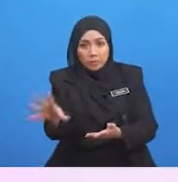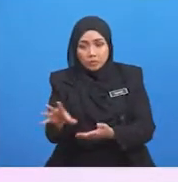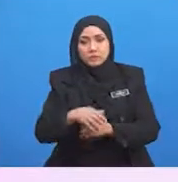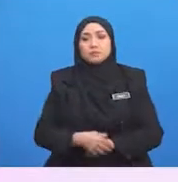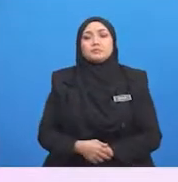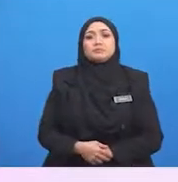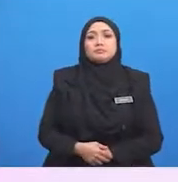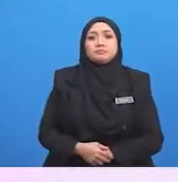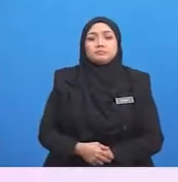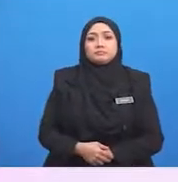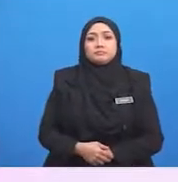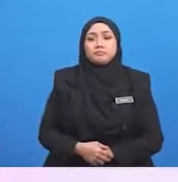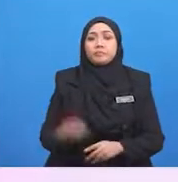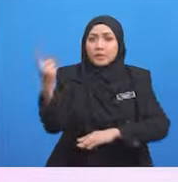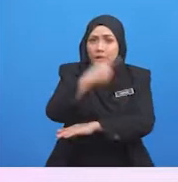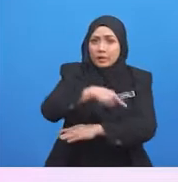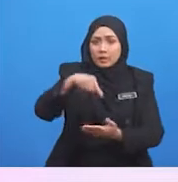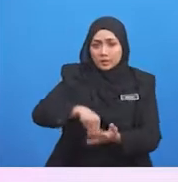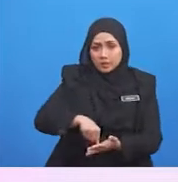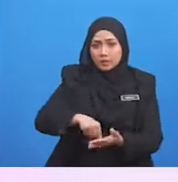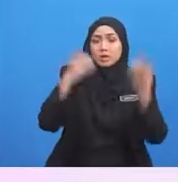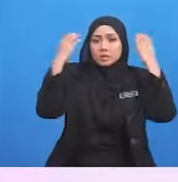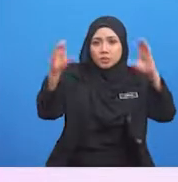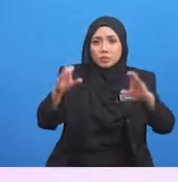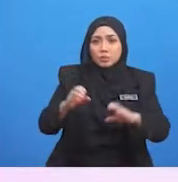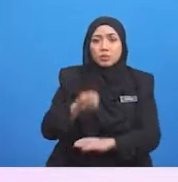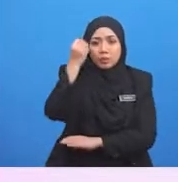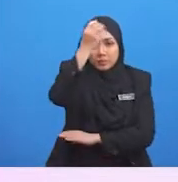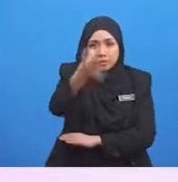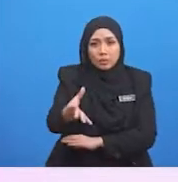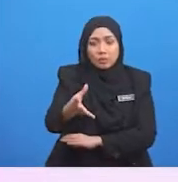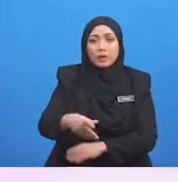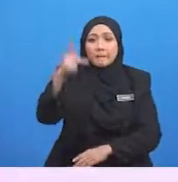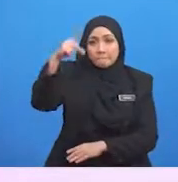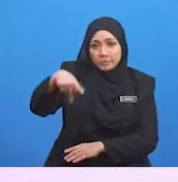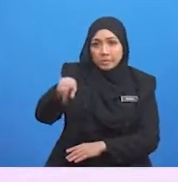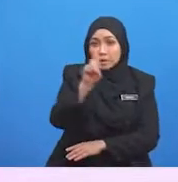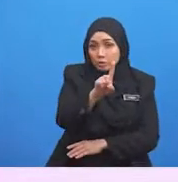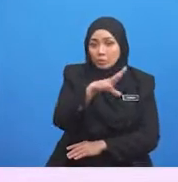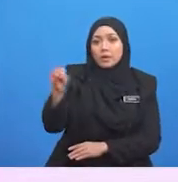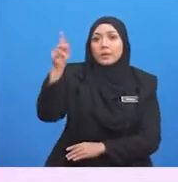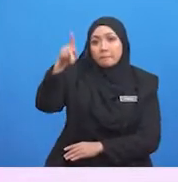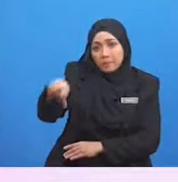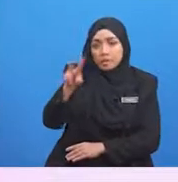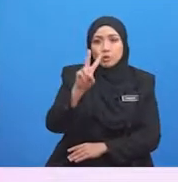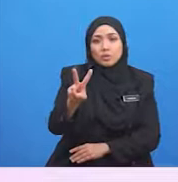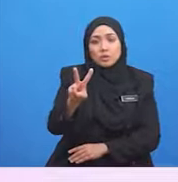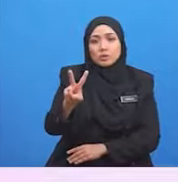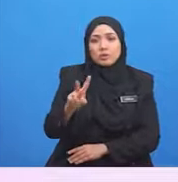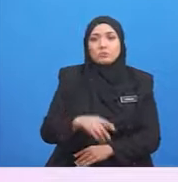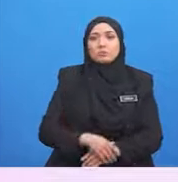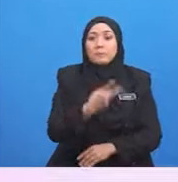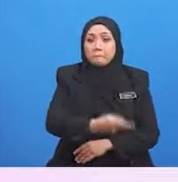ini, cikgu akan menjurus kepada P yang pertama dan kedua, iaitu produk